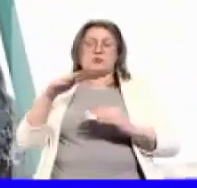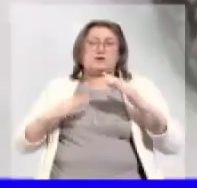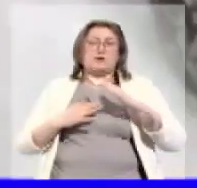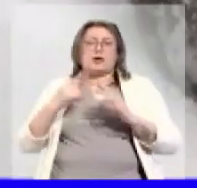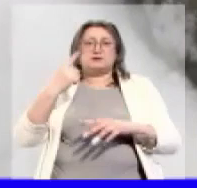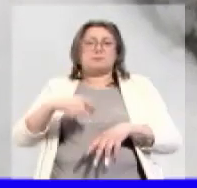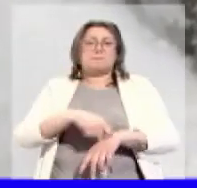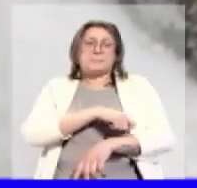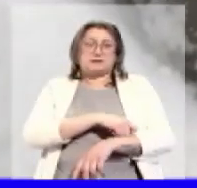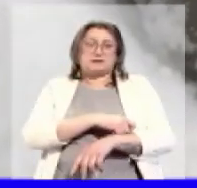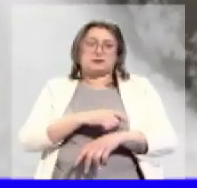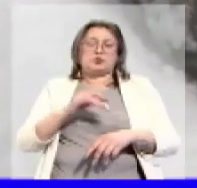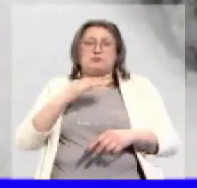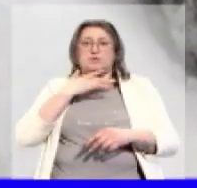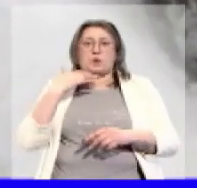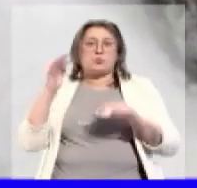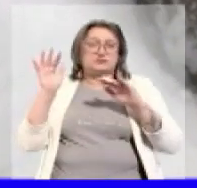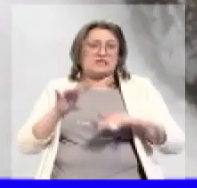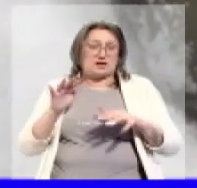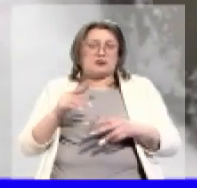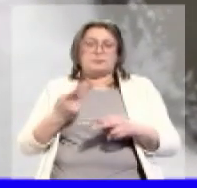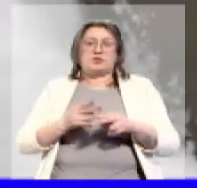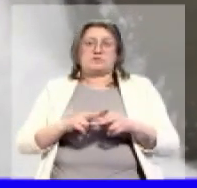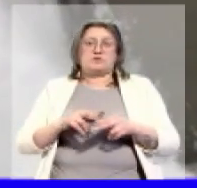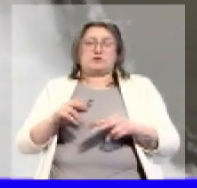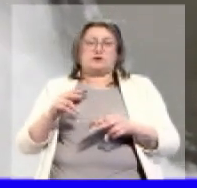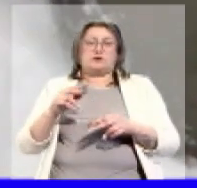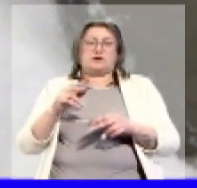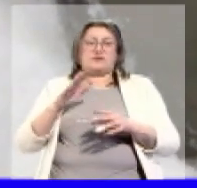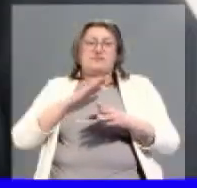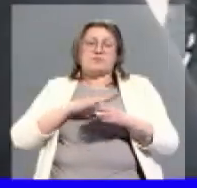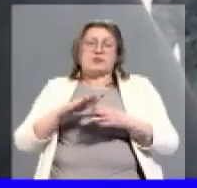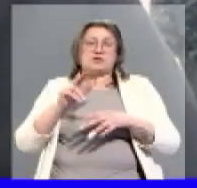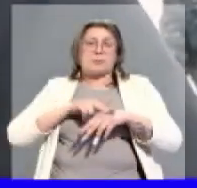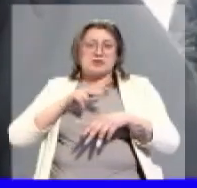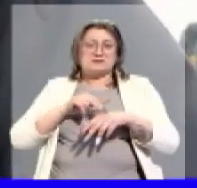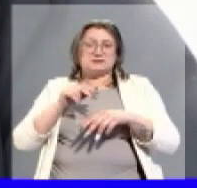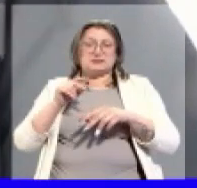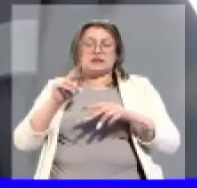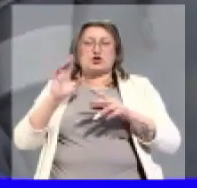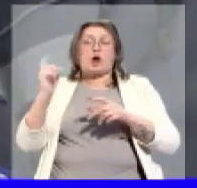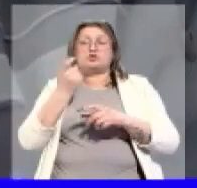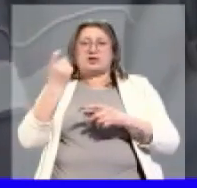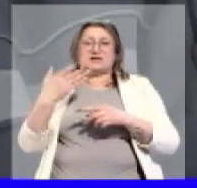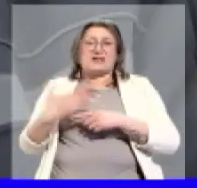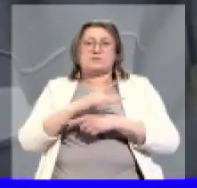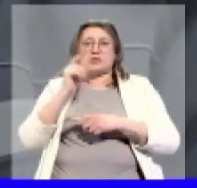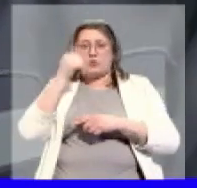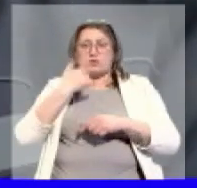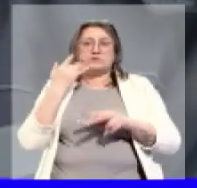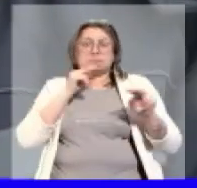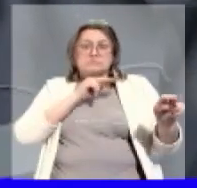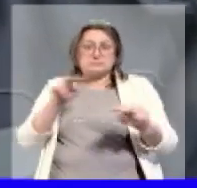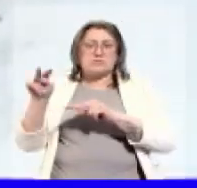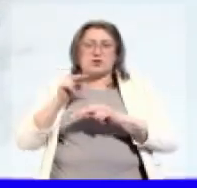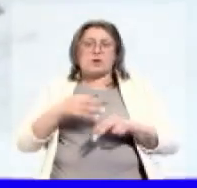үстіне қар да көп. Сондықтан балық шаруашылығы инспекциясынан жылдағы атқаратын жұмыстарынан бөлек экология департаментінің мамандары да судың